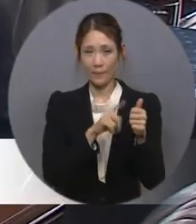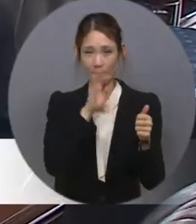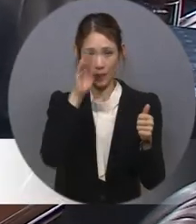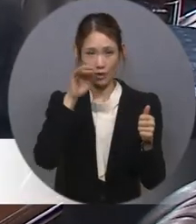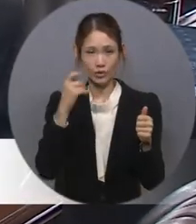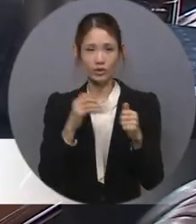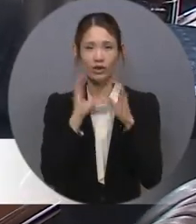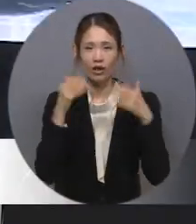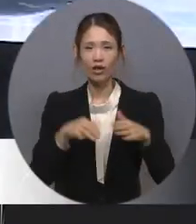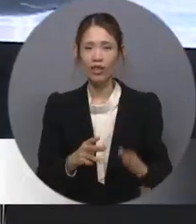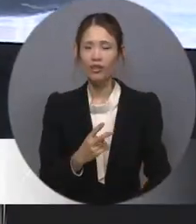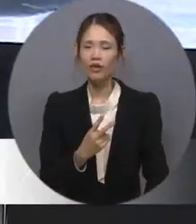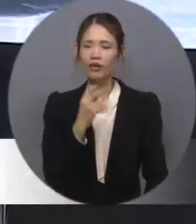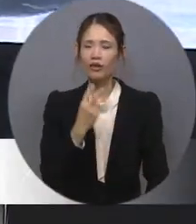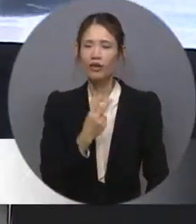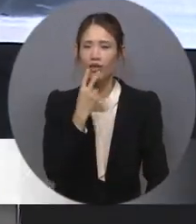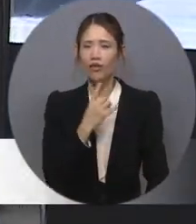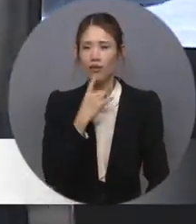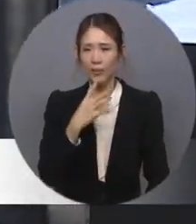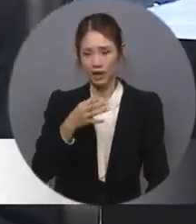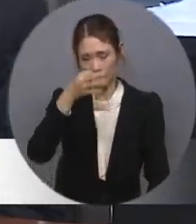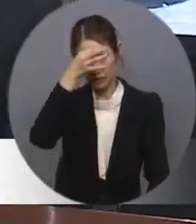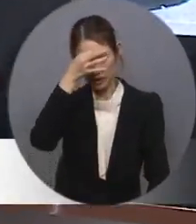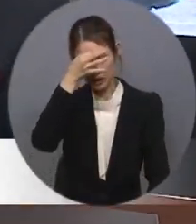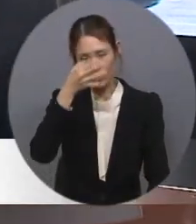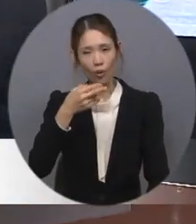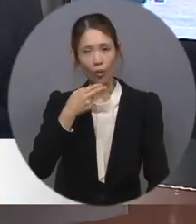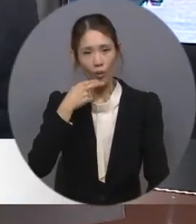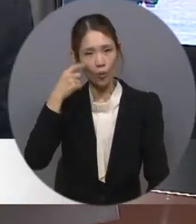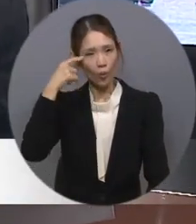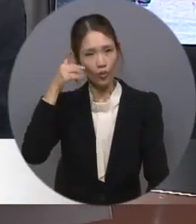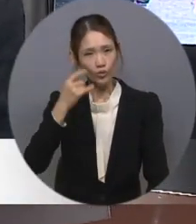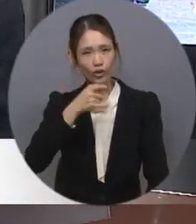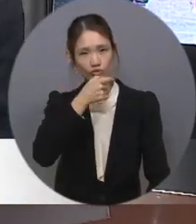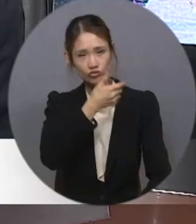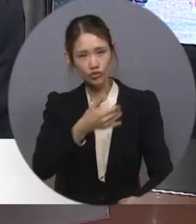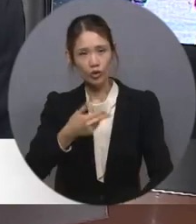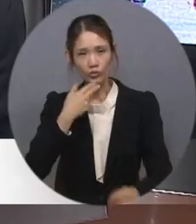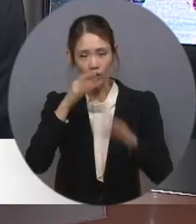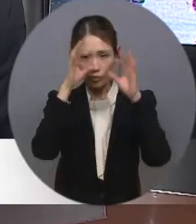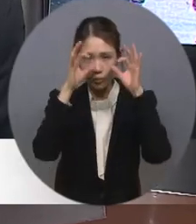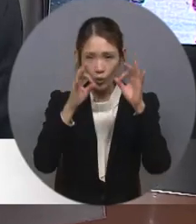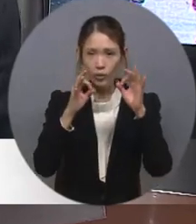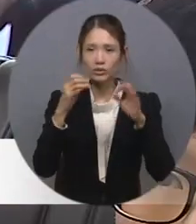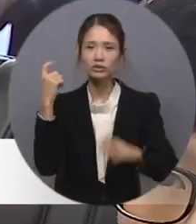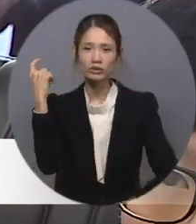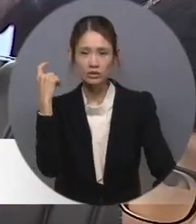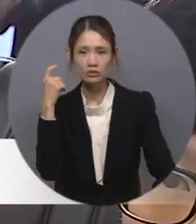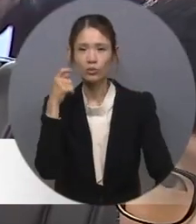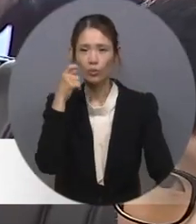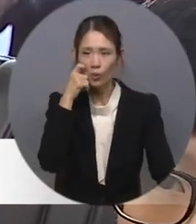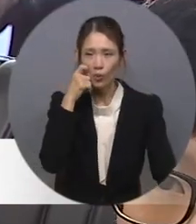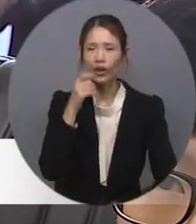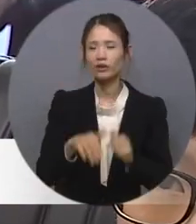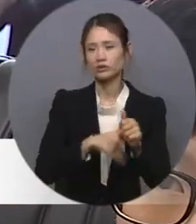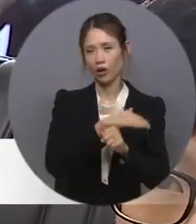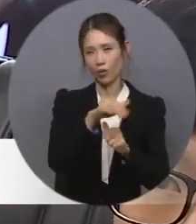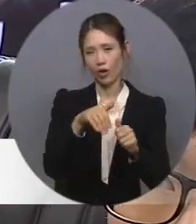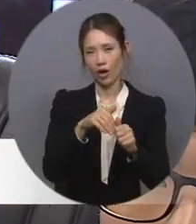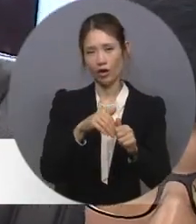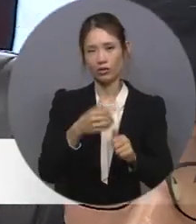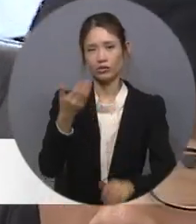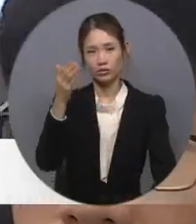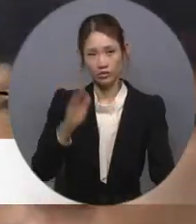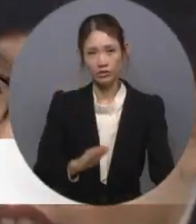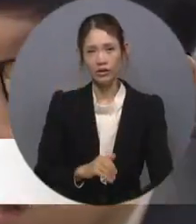당시 숨만 쉴 뿐 아무 기능을 할 수 없고 뇌수가 흐르지 않아 볼 수도 들을 수도 없는 상태였습니다. 하지만